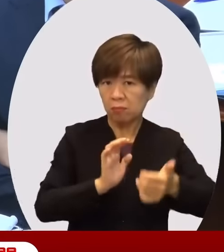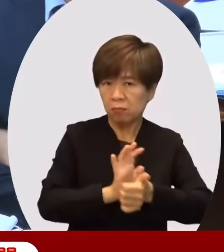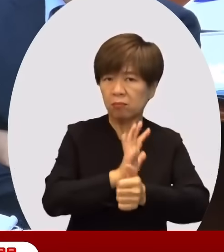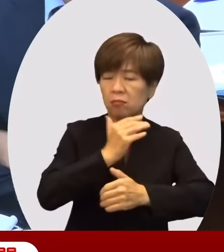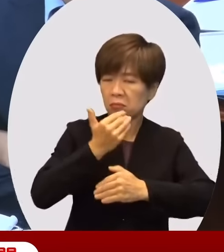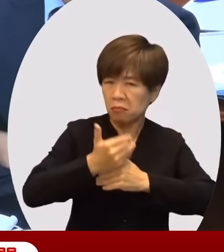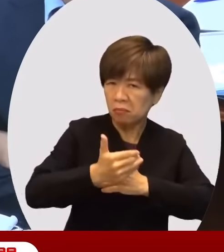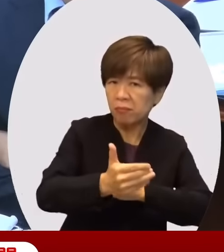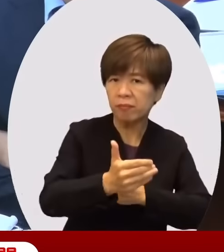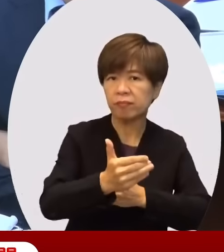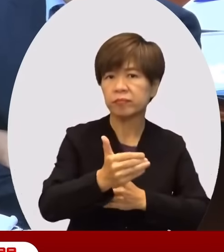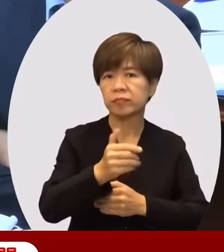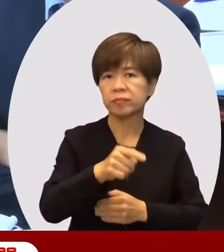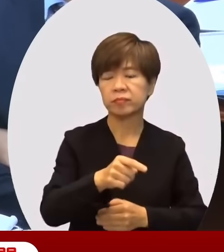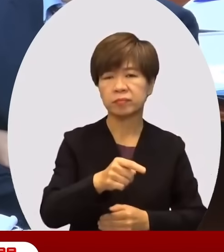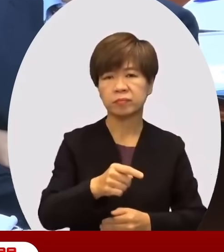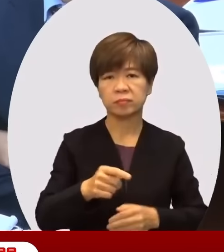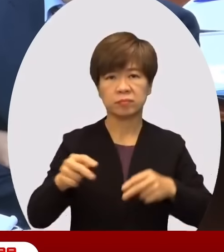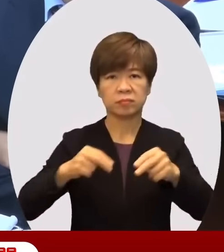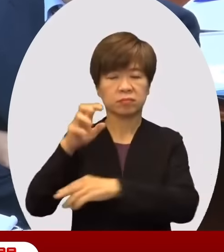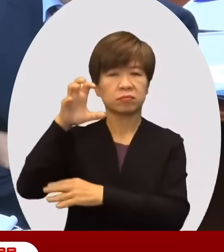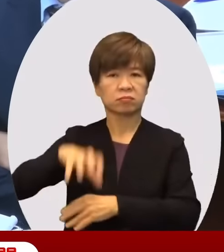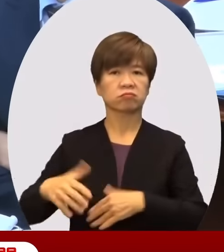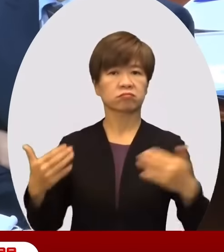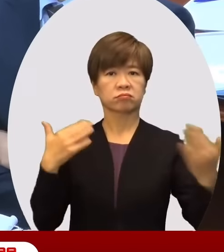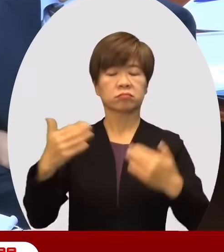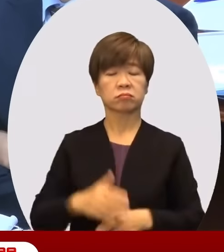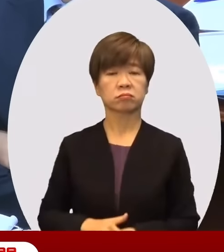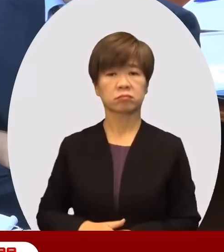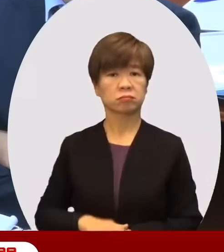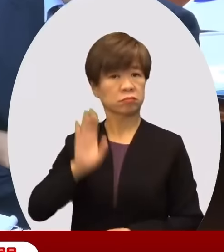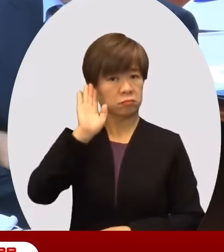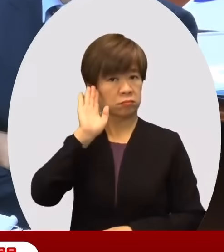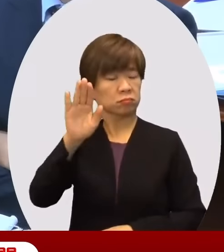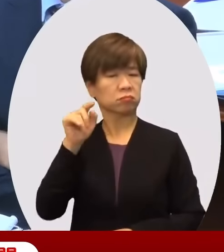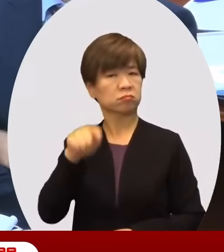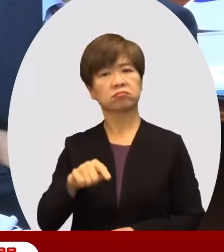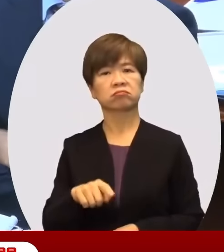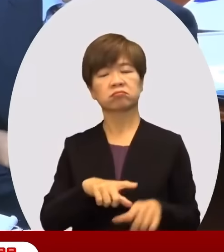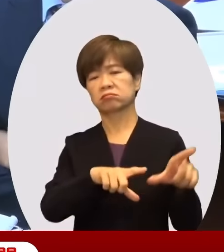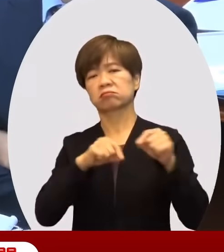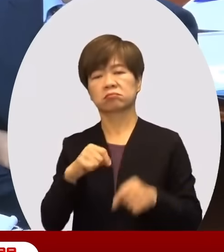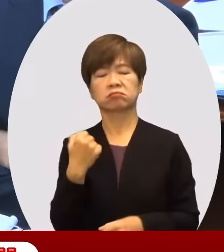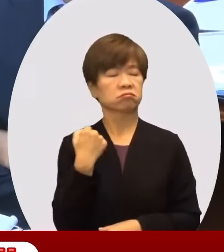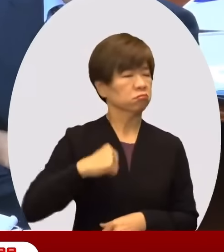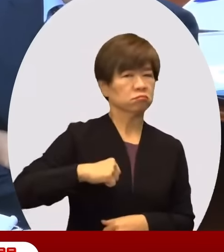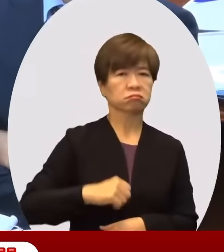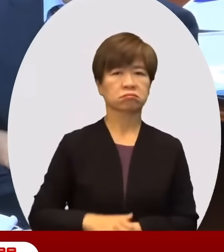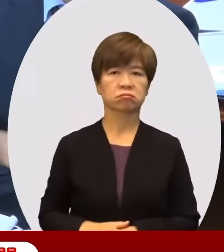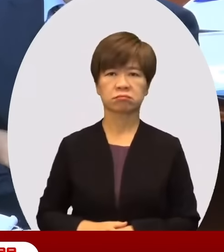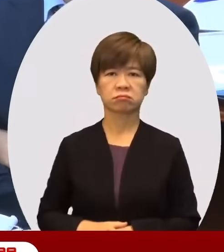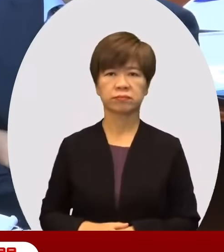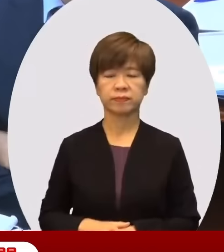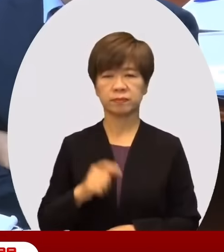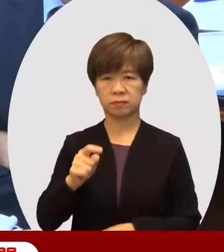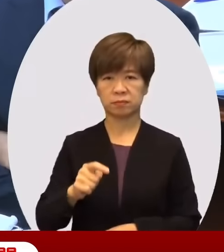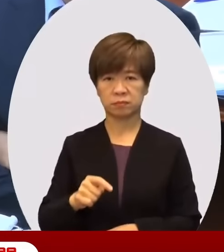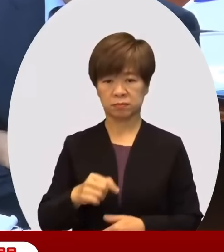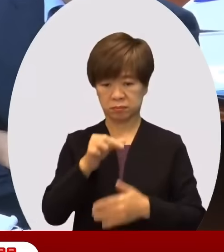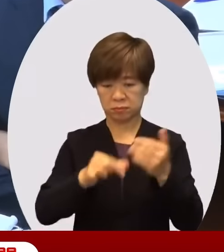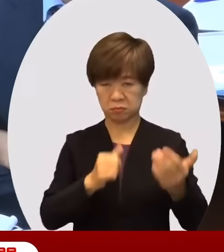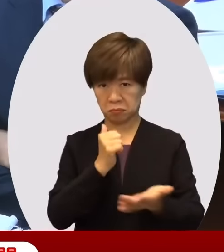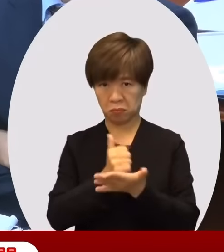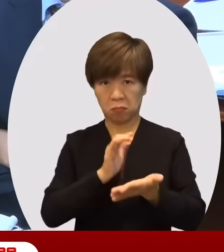个过程当中，其实行政院就已经表态，他未来他不会要遵守，而且在这个法案通过之